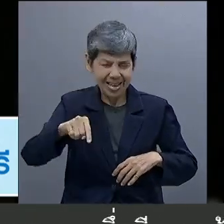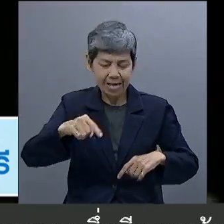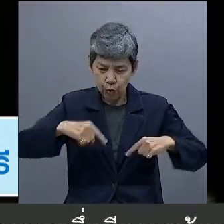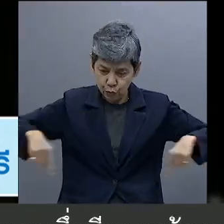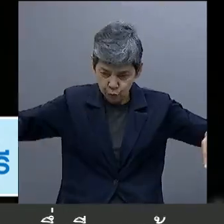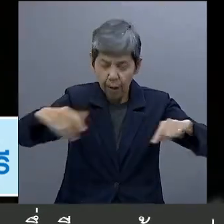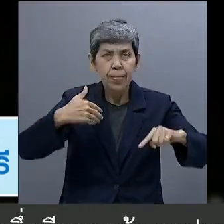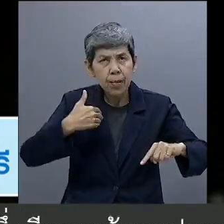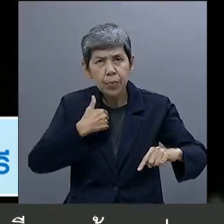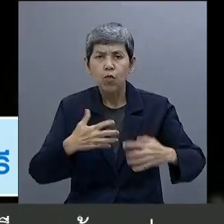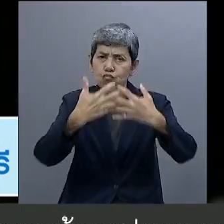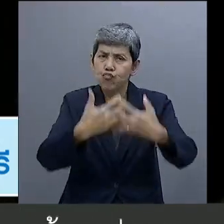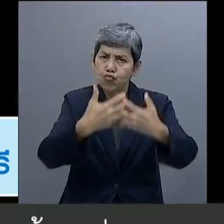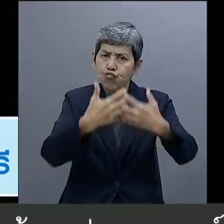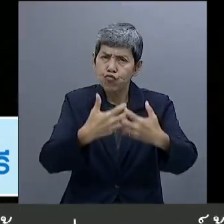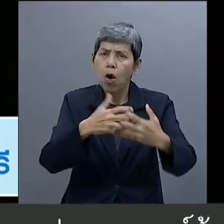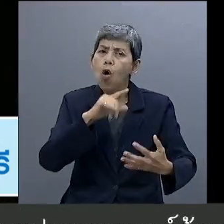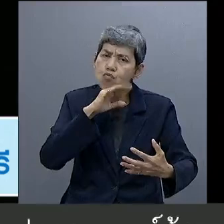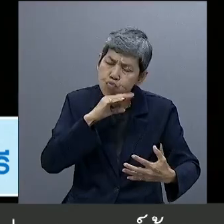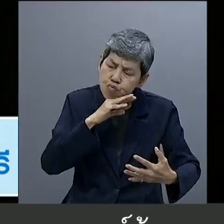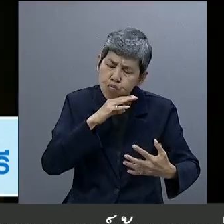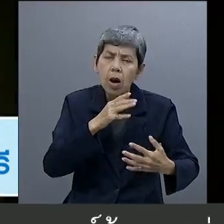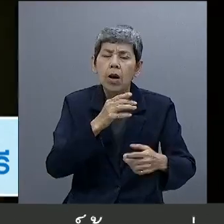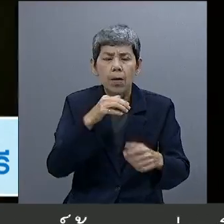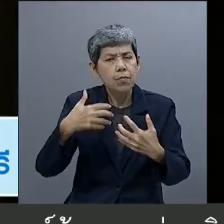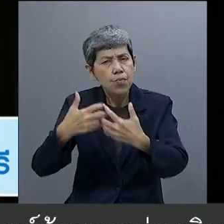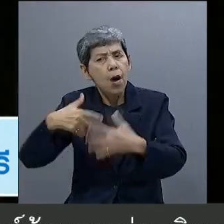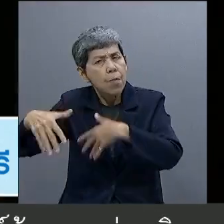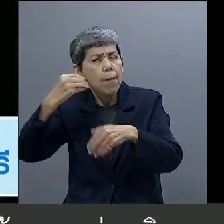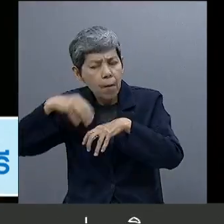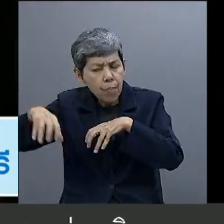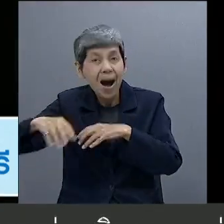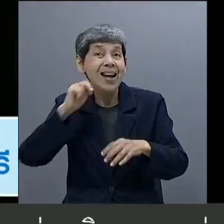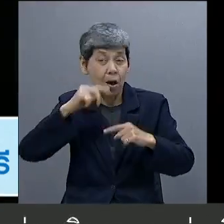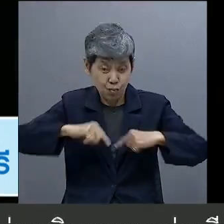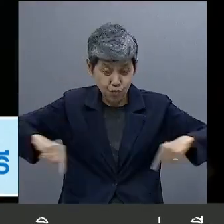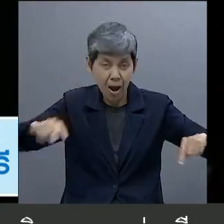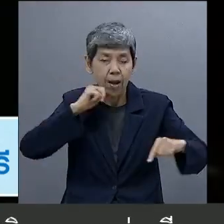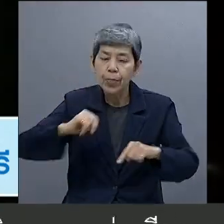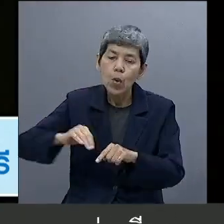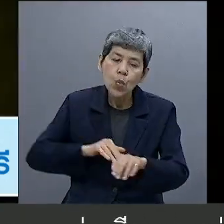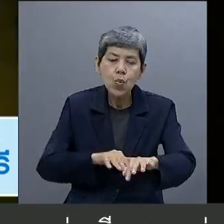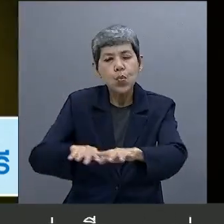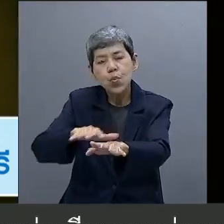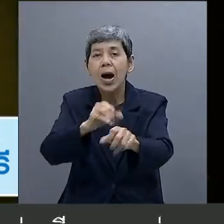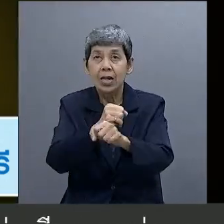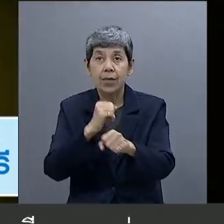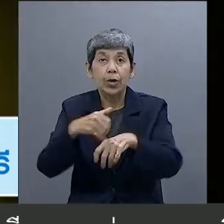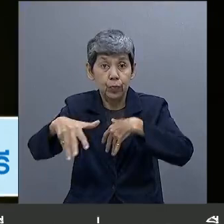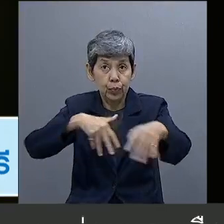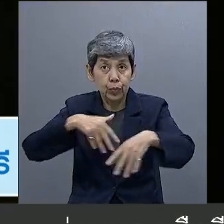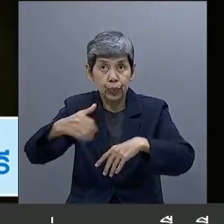ะคะก็มีทั้งโรงงานฟาร์มหมูแล้วก็บ้านเรือนของประชาชนบึงน้ำแห่งนี้เนี่ยมีน้ำหล่อเลี้ยงตลอดทั้งปีทำให้ชาวบ้